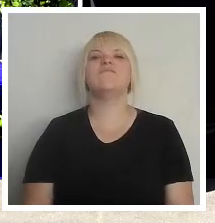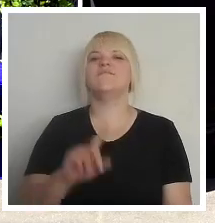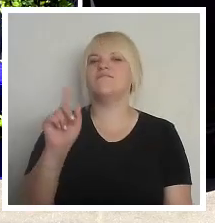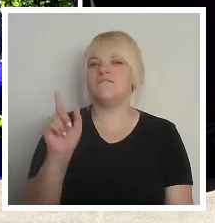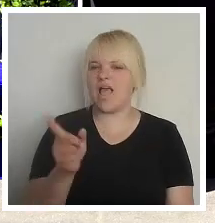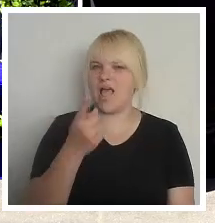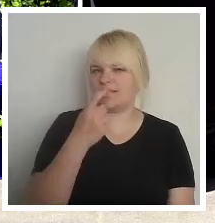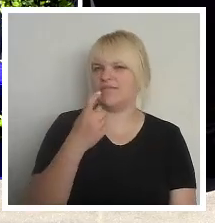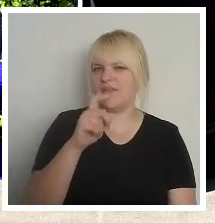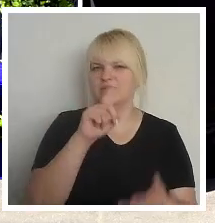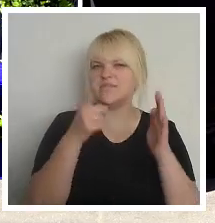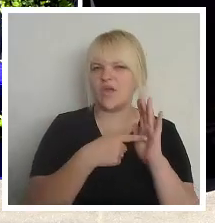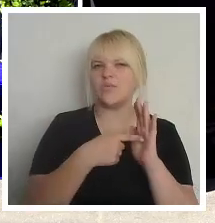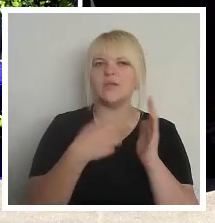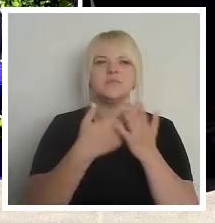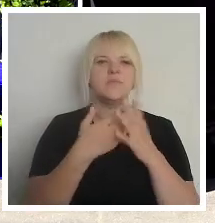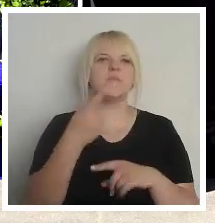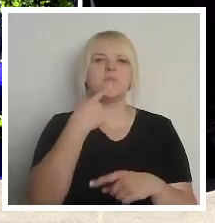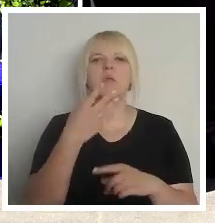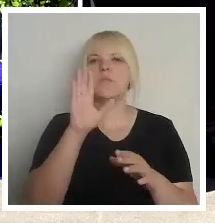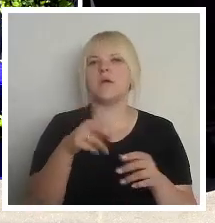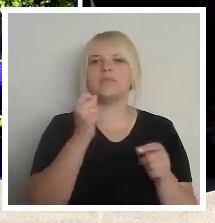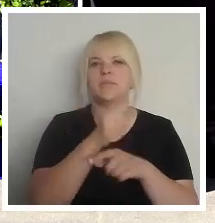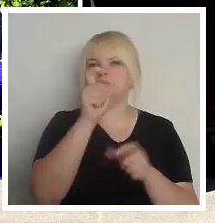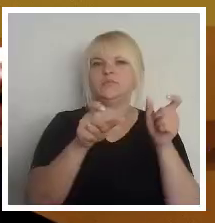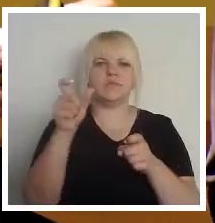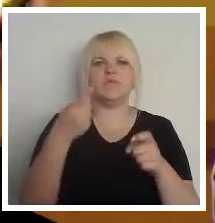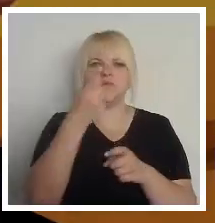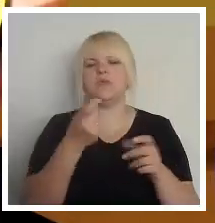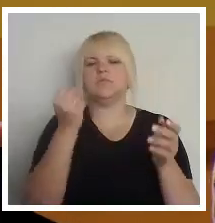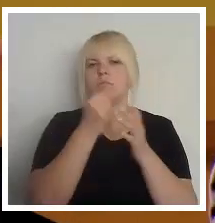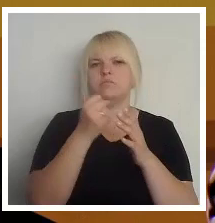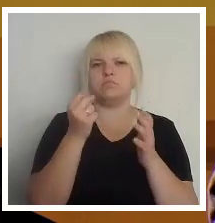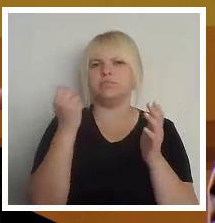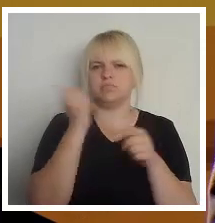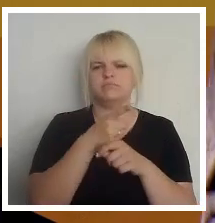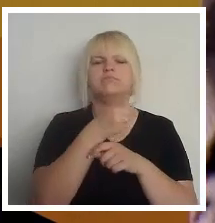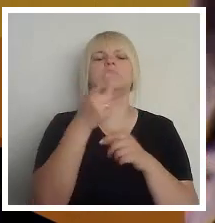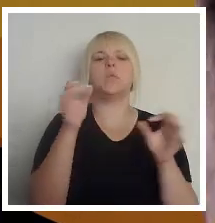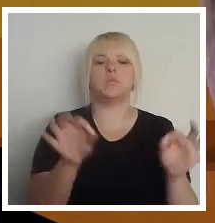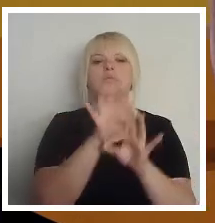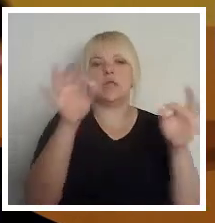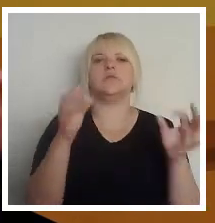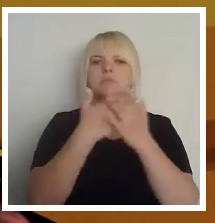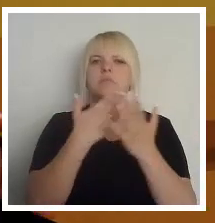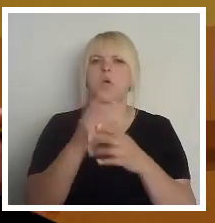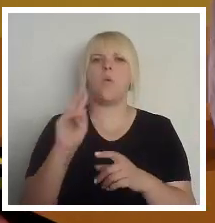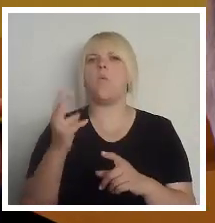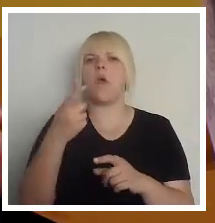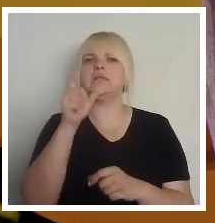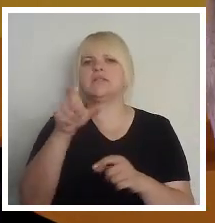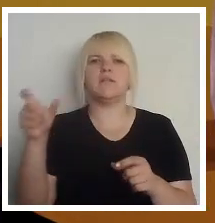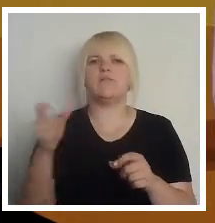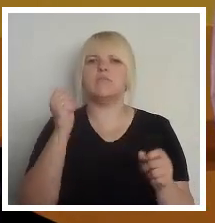Vēl viens jautājums, ja mēs runājam par abonentiem, viens ir abonēšanas uzsākšana, otrs, ja, vai cilvēki nepārtrauc